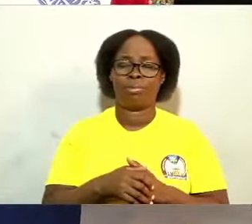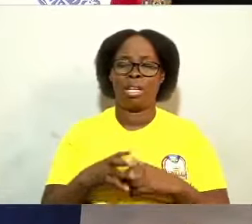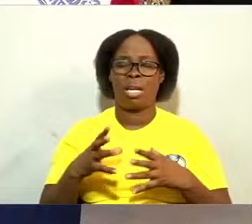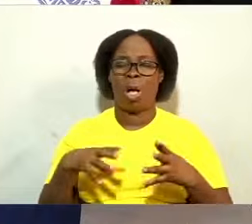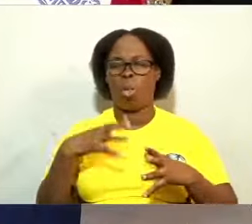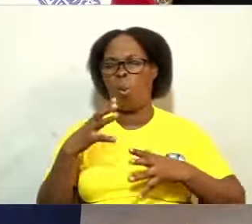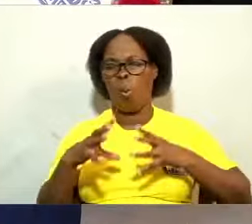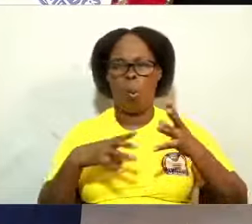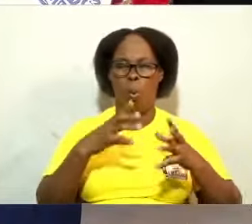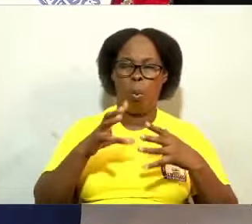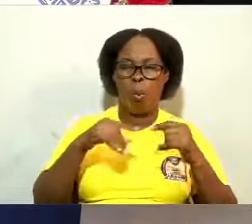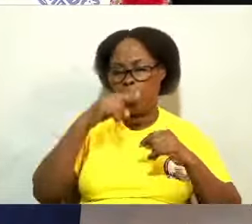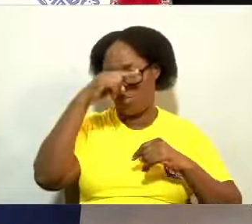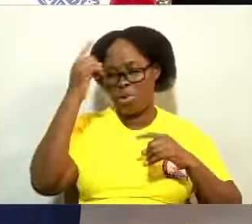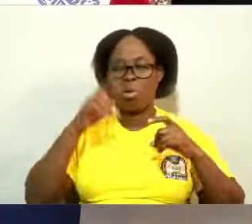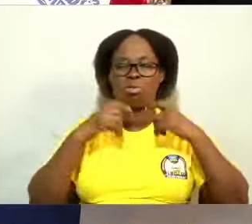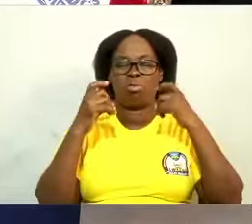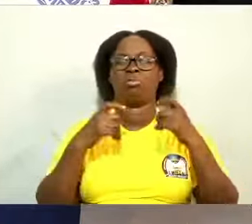ikachafuliwa kwa sababu ya dhambi.